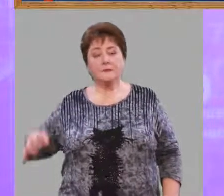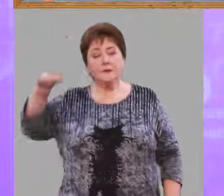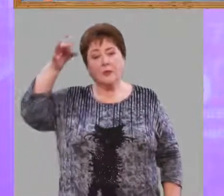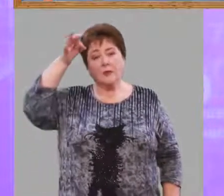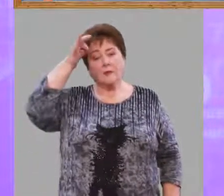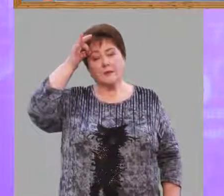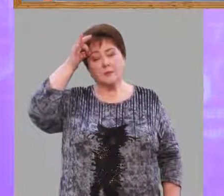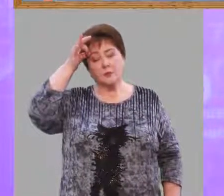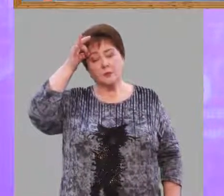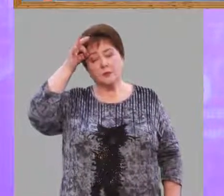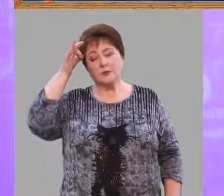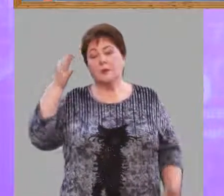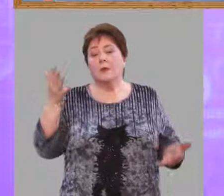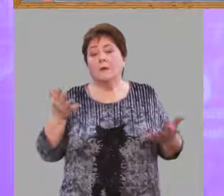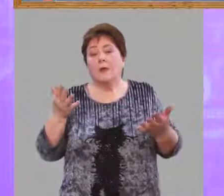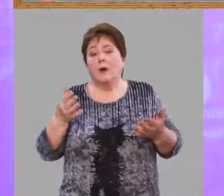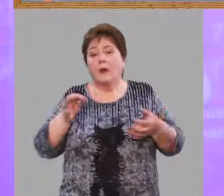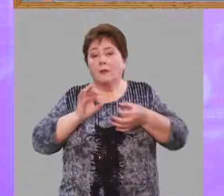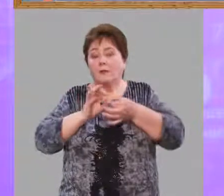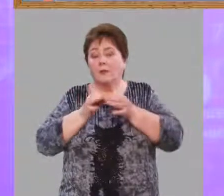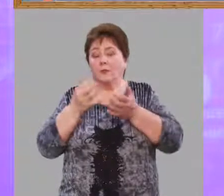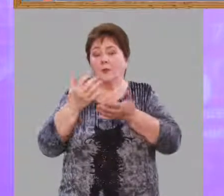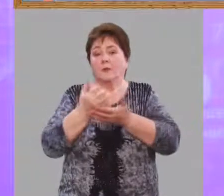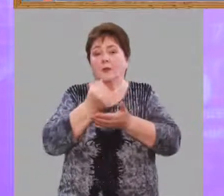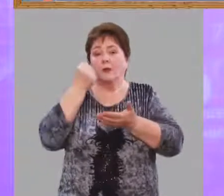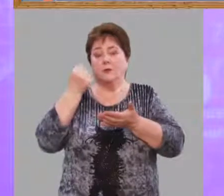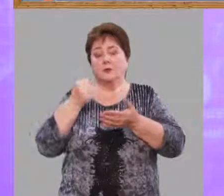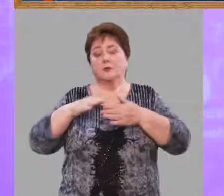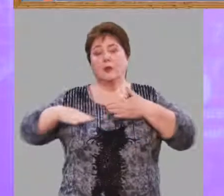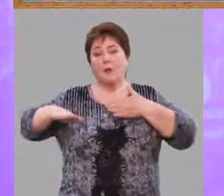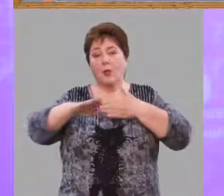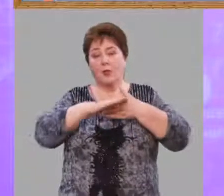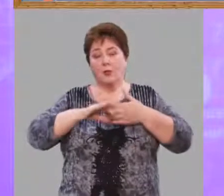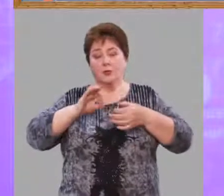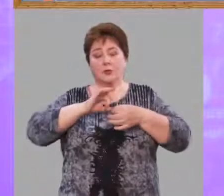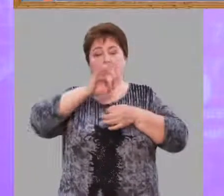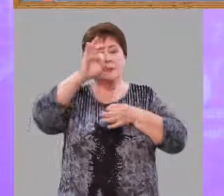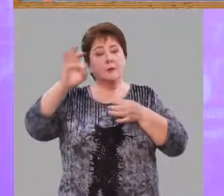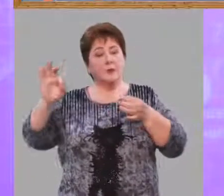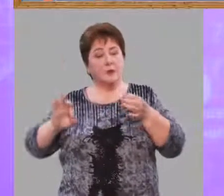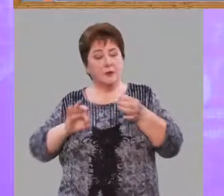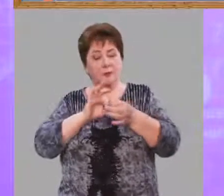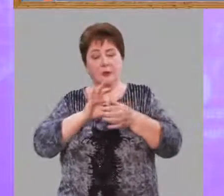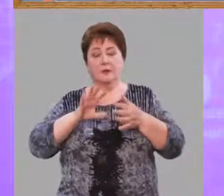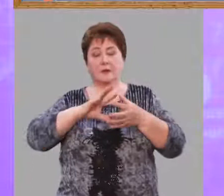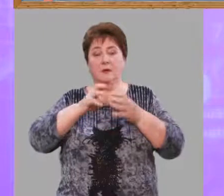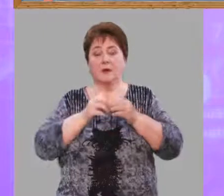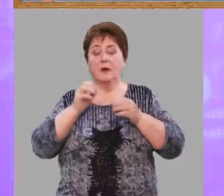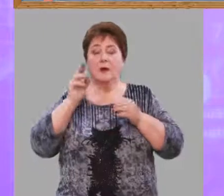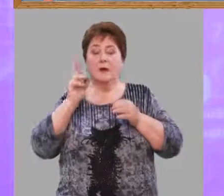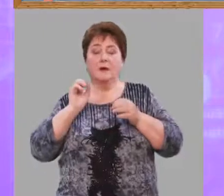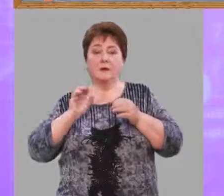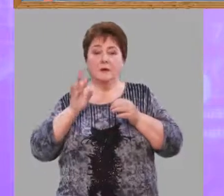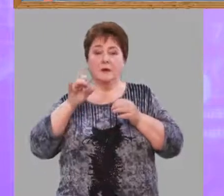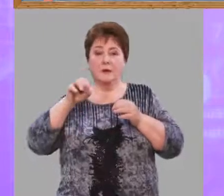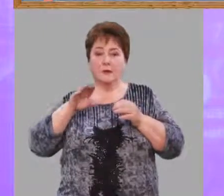Вспомните, по каким формулам находится площадь и периметр квадрата и площадь